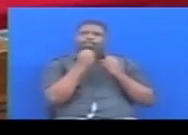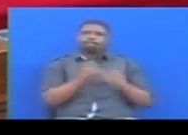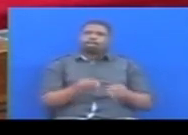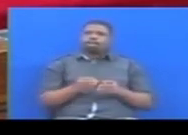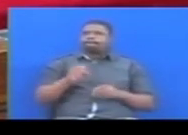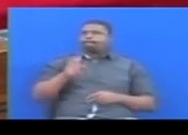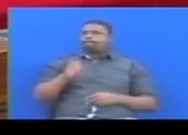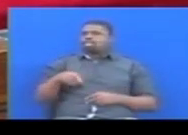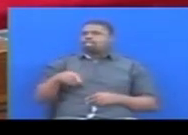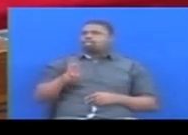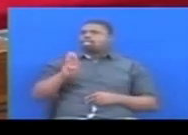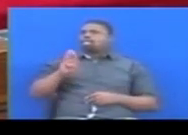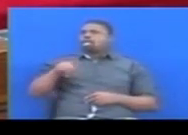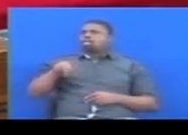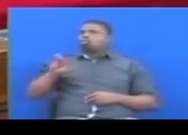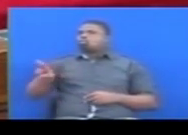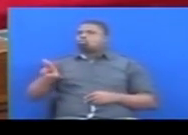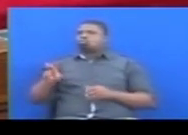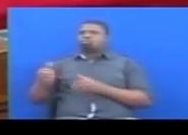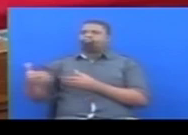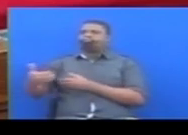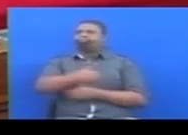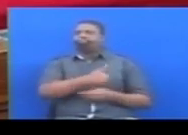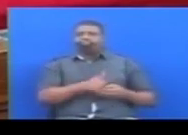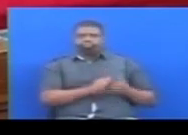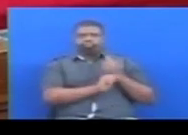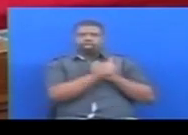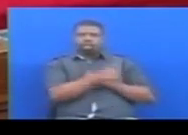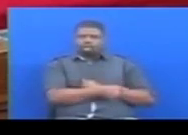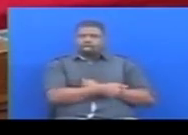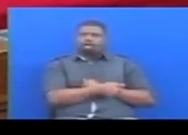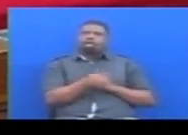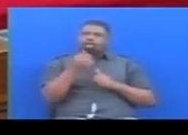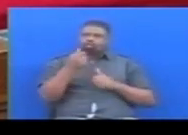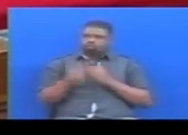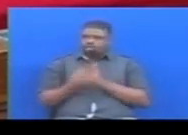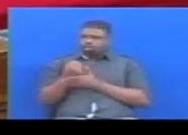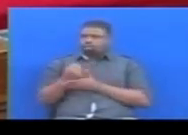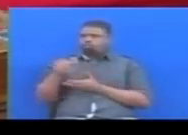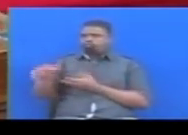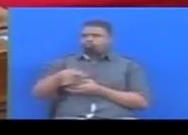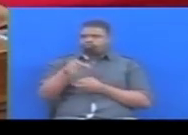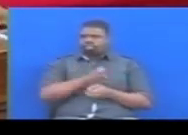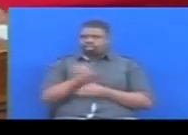BMU wakala wa kukusanya mapato yatokanayo na uvuvi katika halmashauri zao.